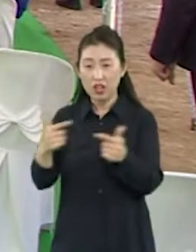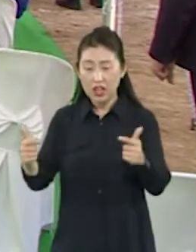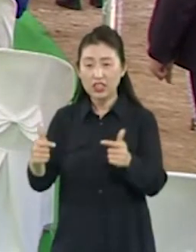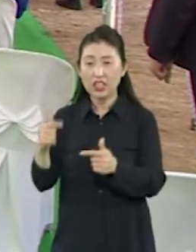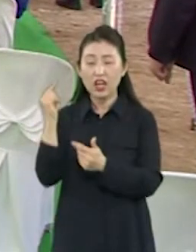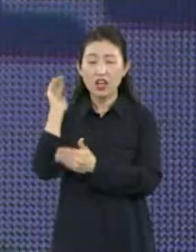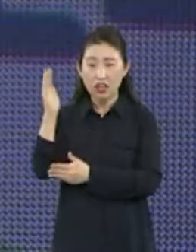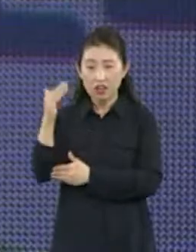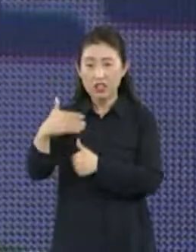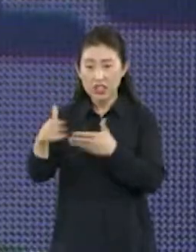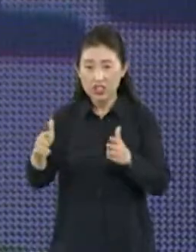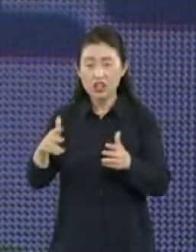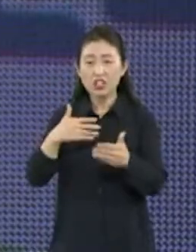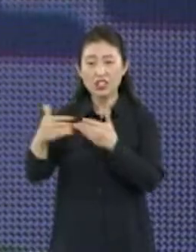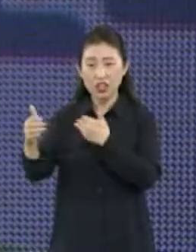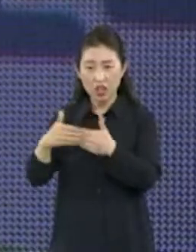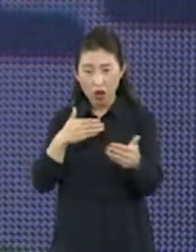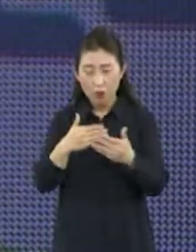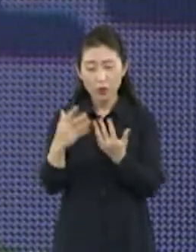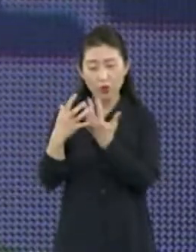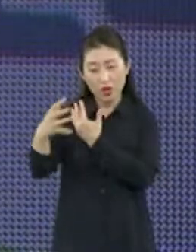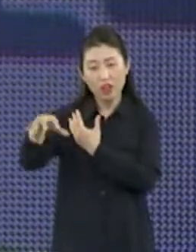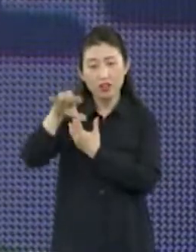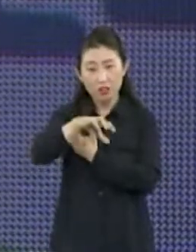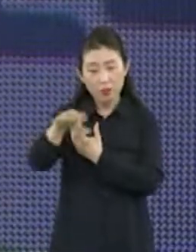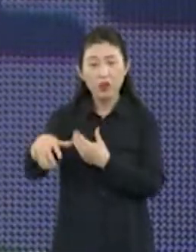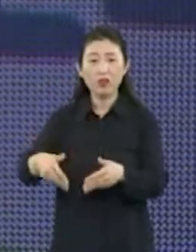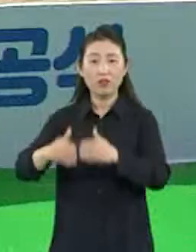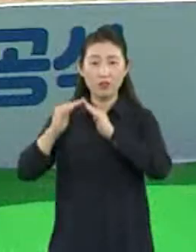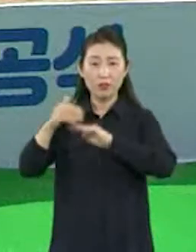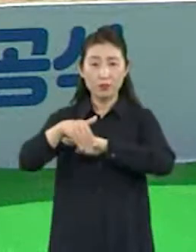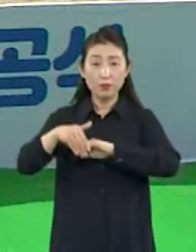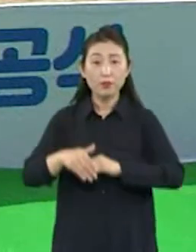위한 강의실과 체험실, 강당이 들어설 예정입니다.